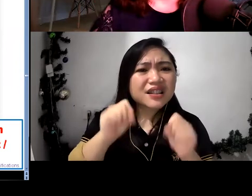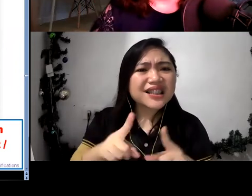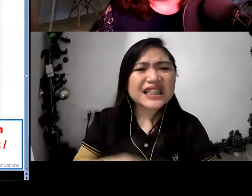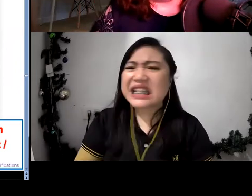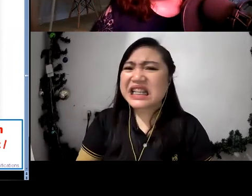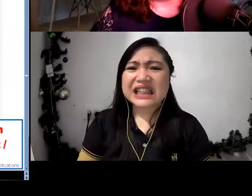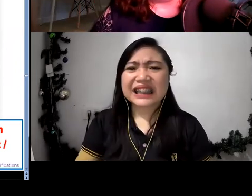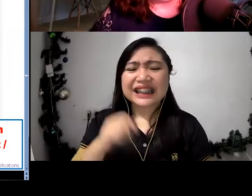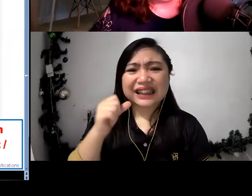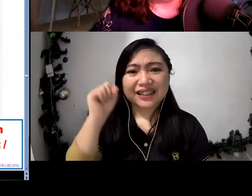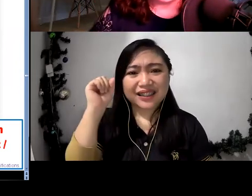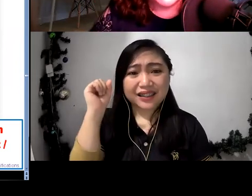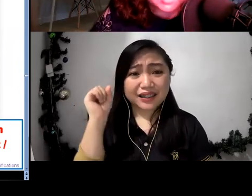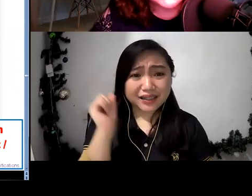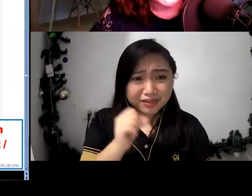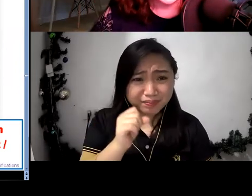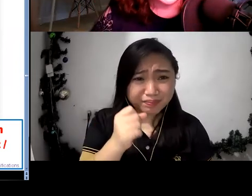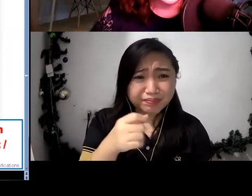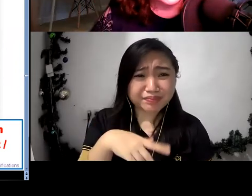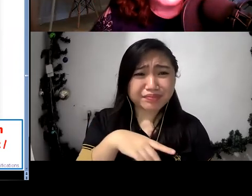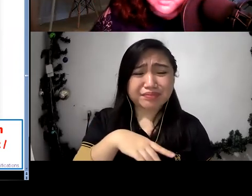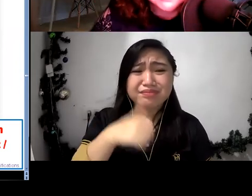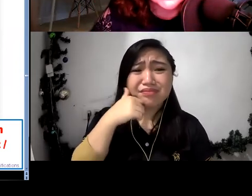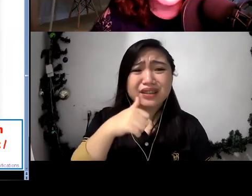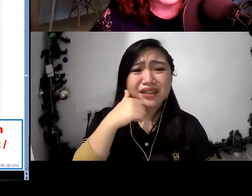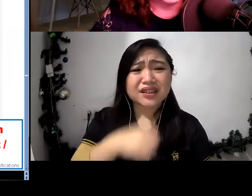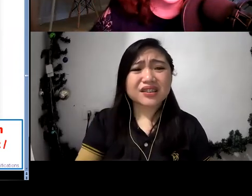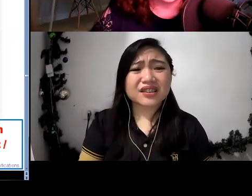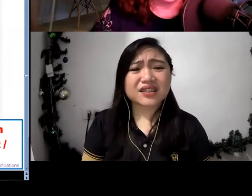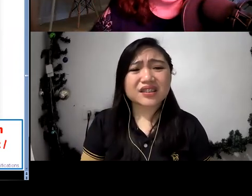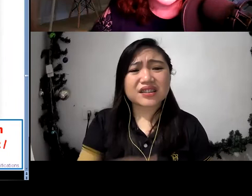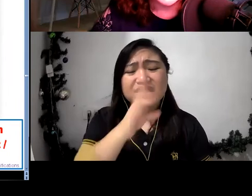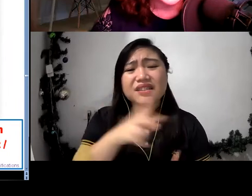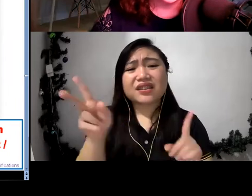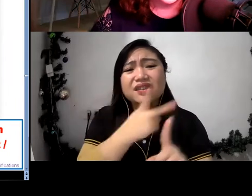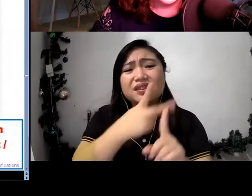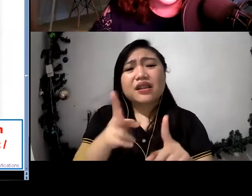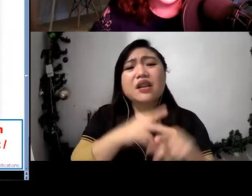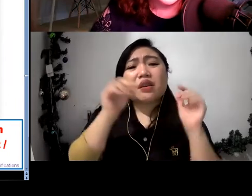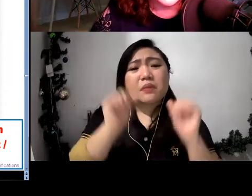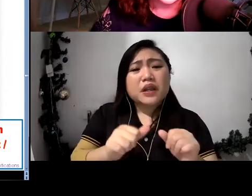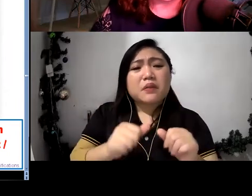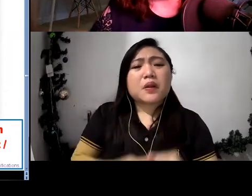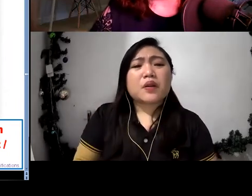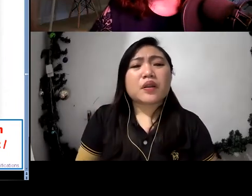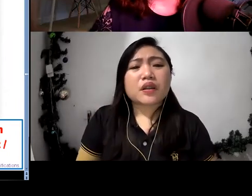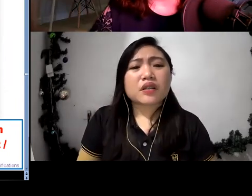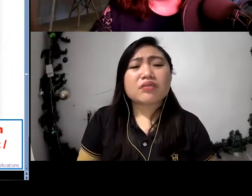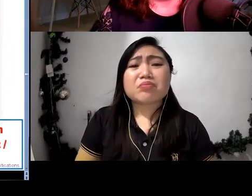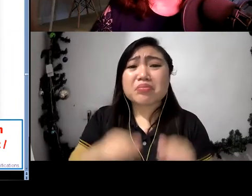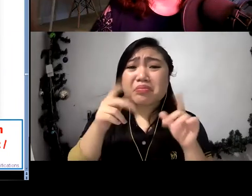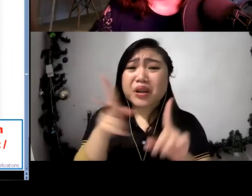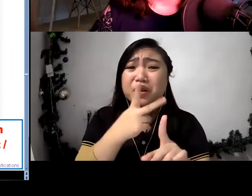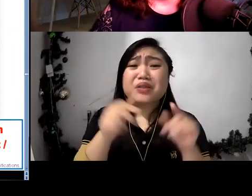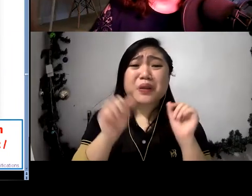no, sa mga iba't ibang website. At violence can be perpetrated through various channels including electronic and